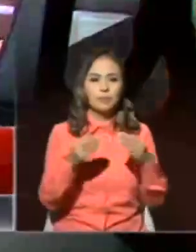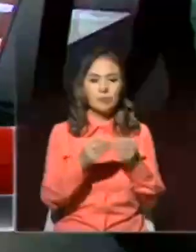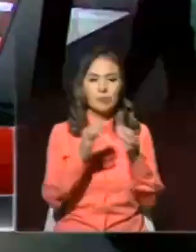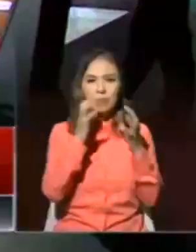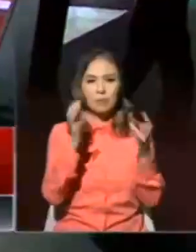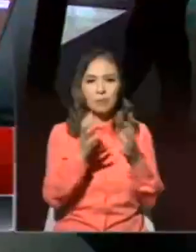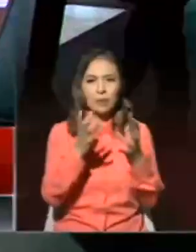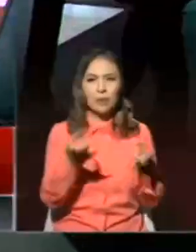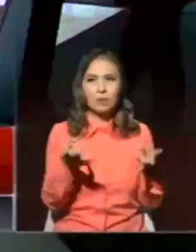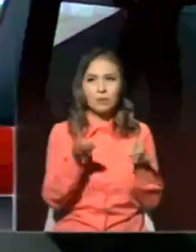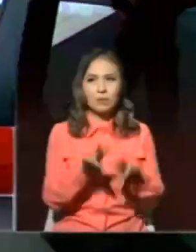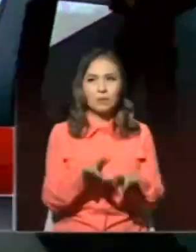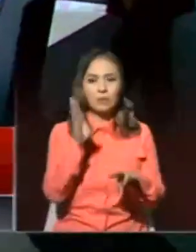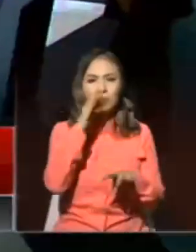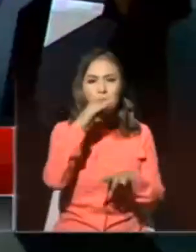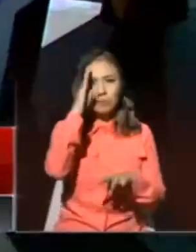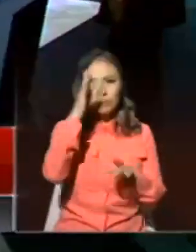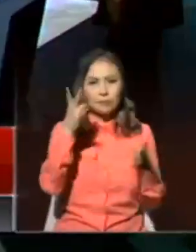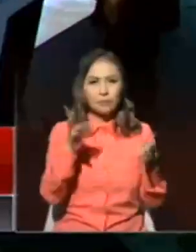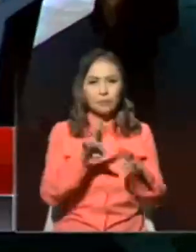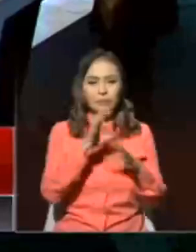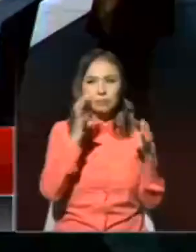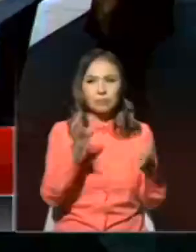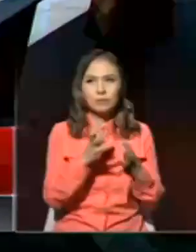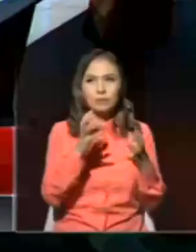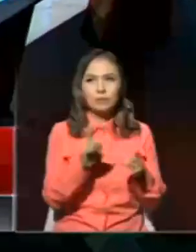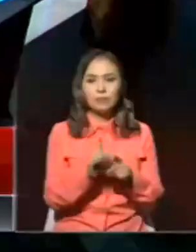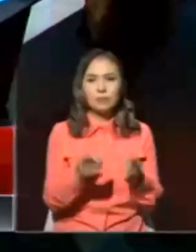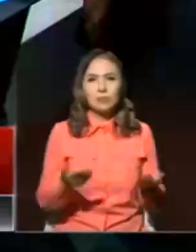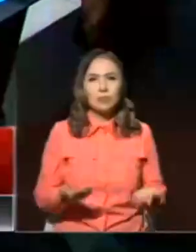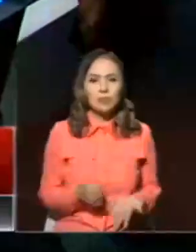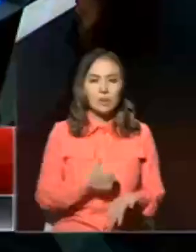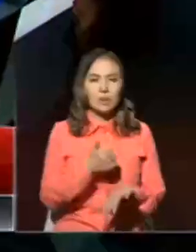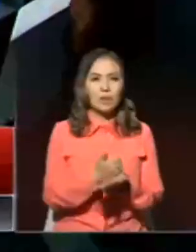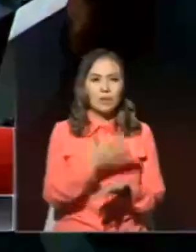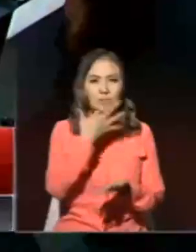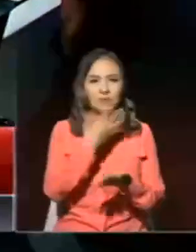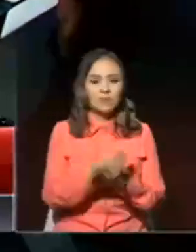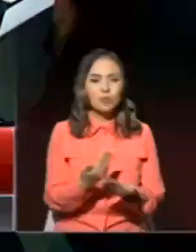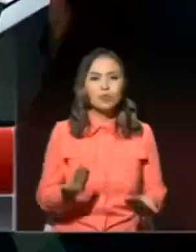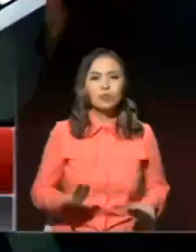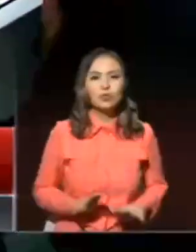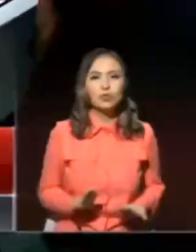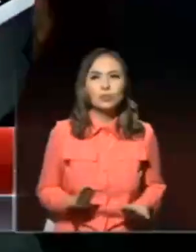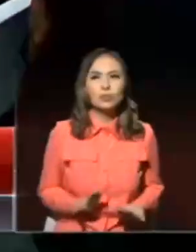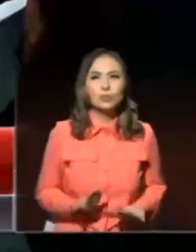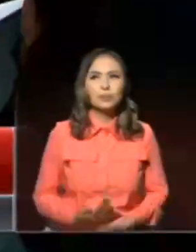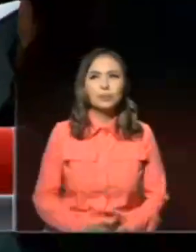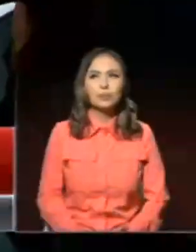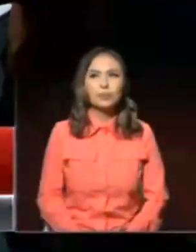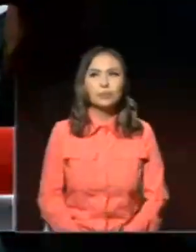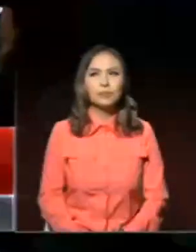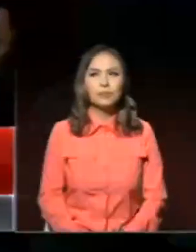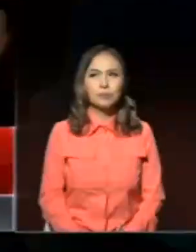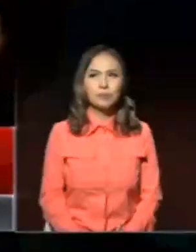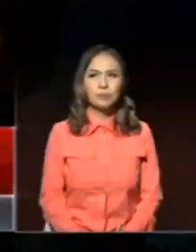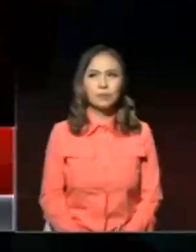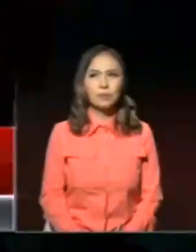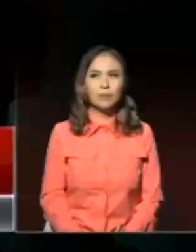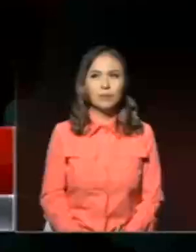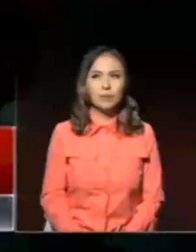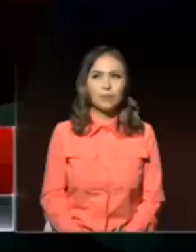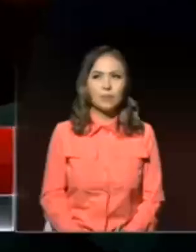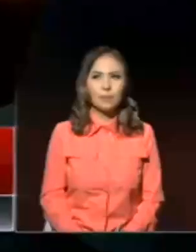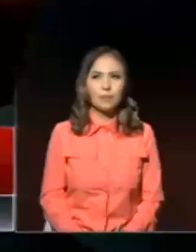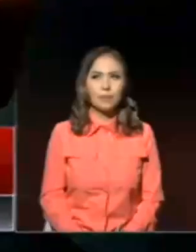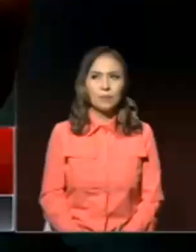қалдыңыз. Ата-анаңызды сақтап қалдыңыз. Өміріңізді, ең бастысы өзіңіздің өміріңізді сақтап қалдыңыз. Рахмет айтамыз. Мен осы